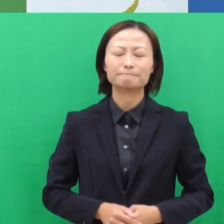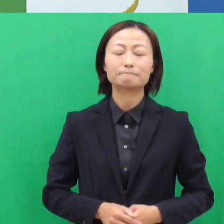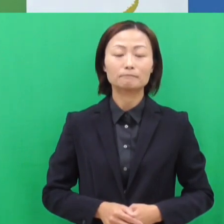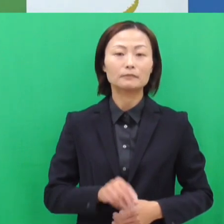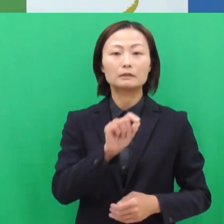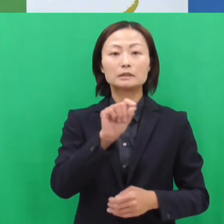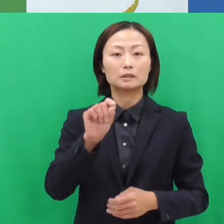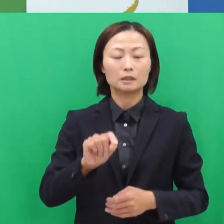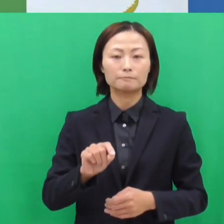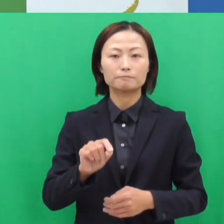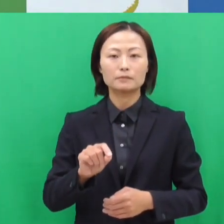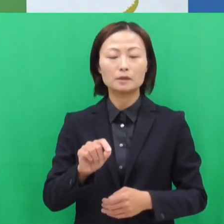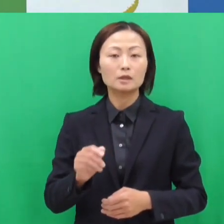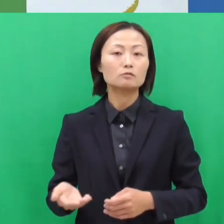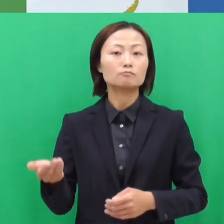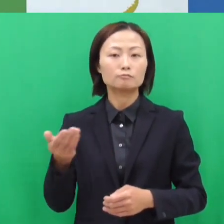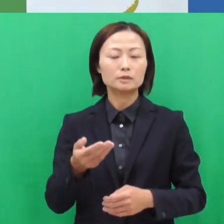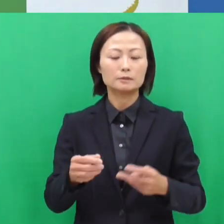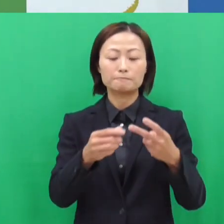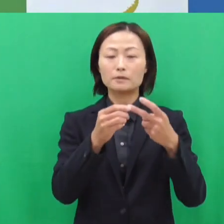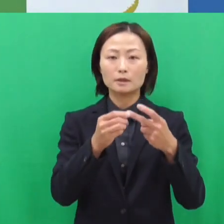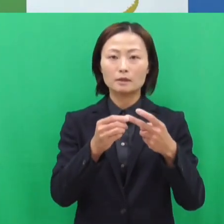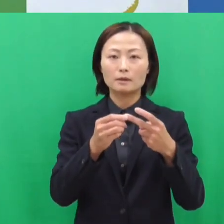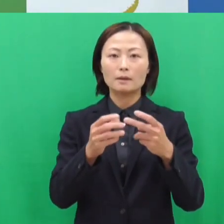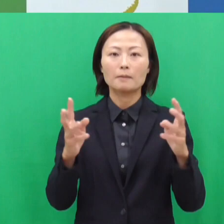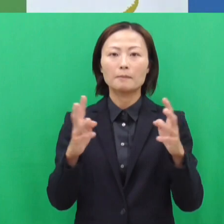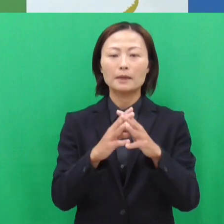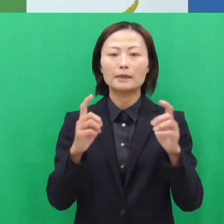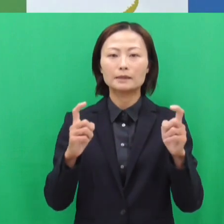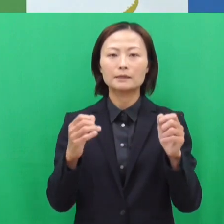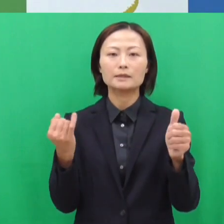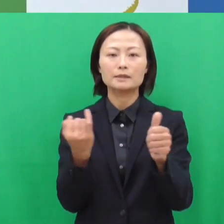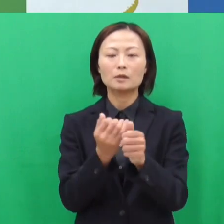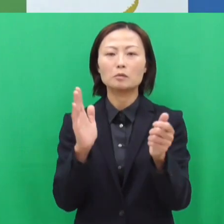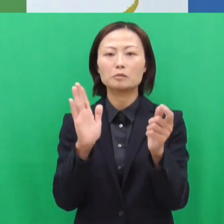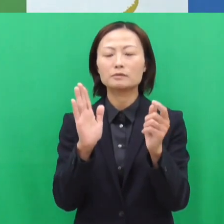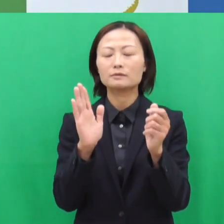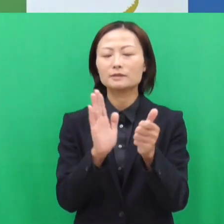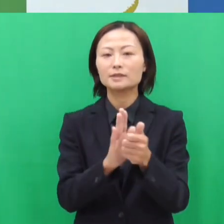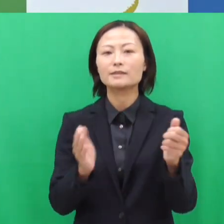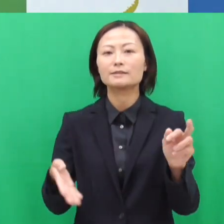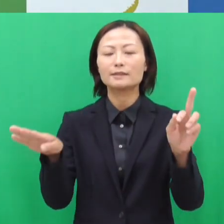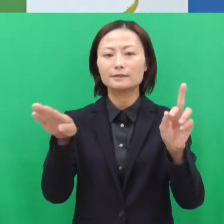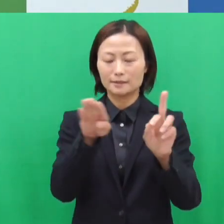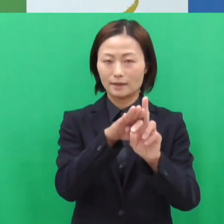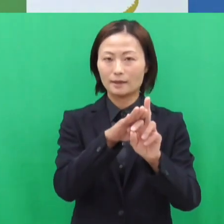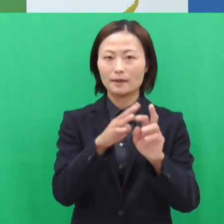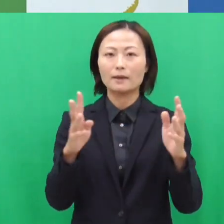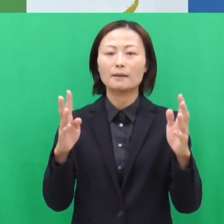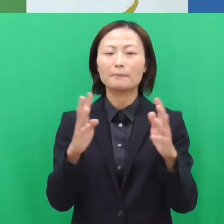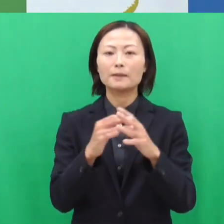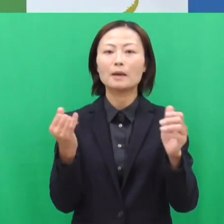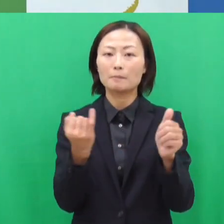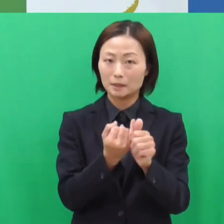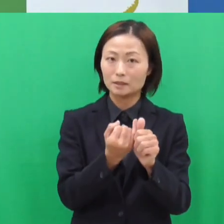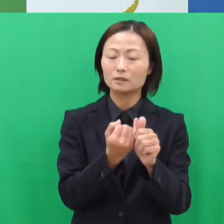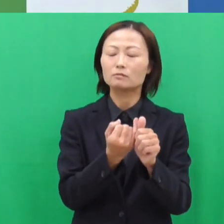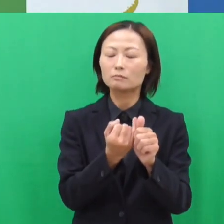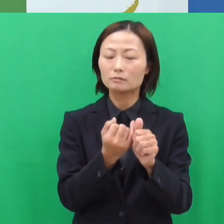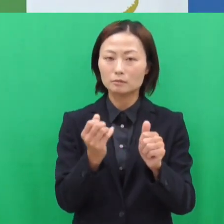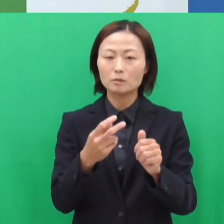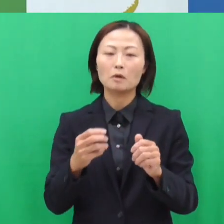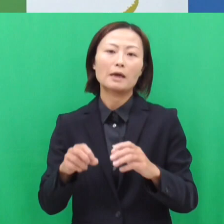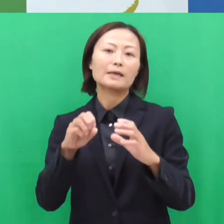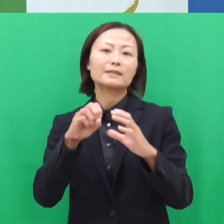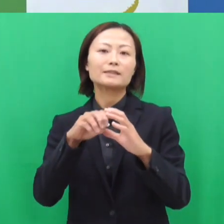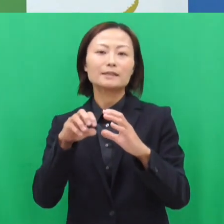それでは次に宮城結婚支援センターミヤマリの実績とキャンペーンの実施について質問を行いますでしょうか